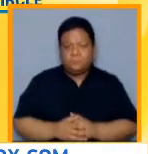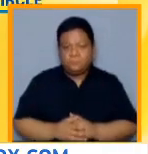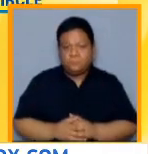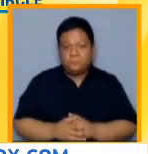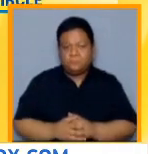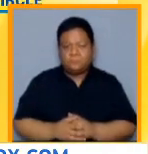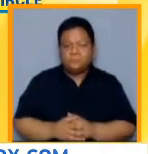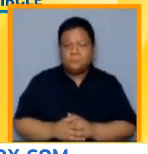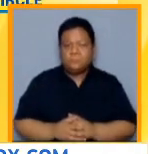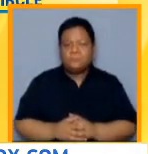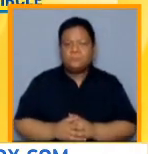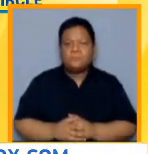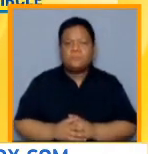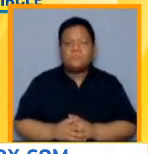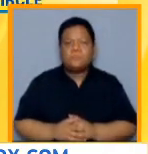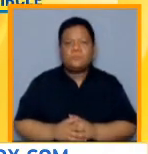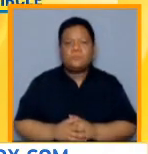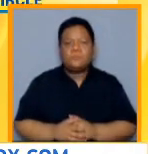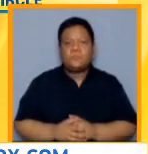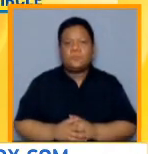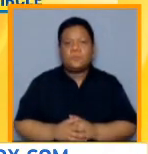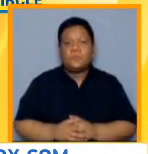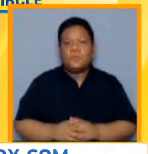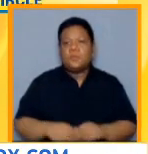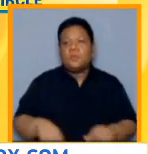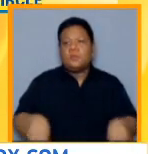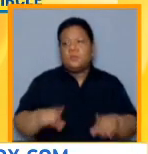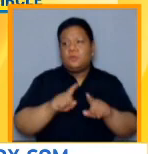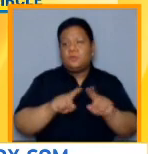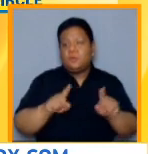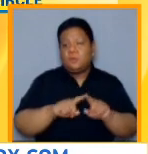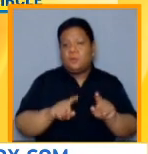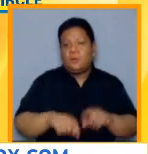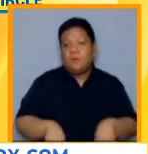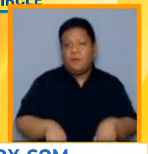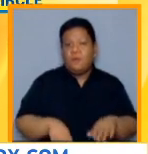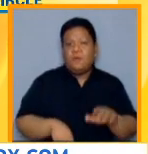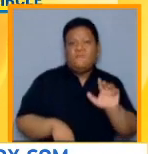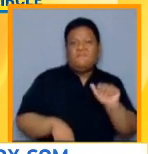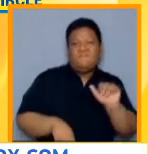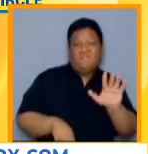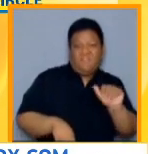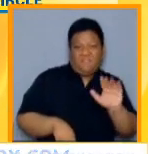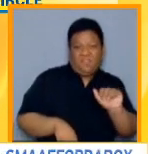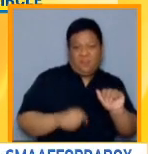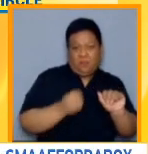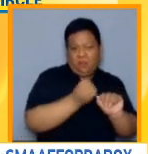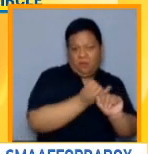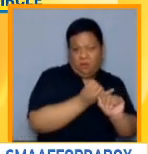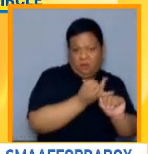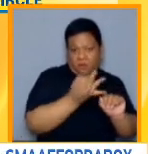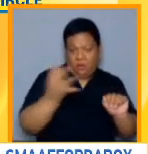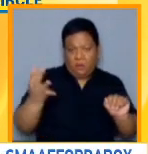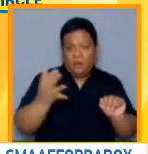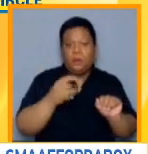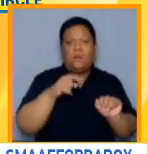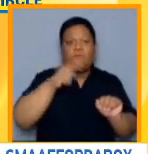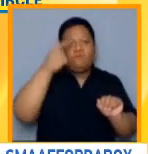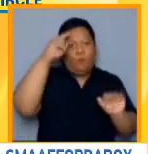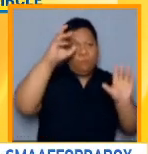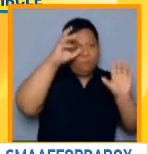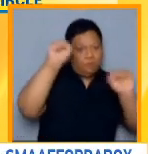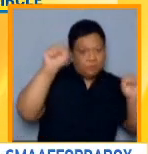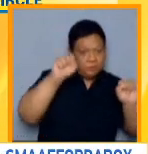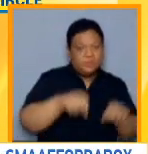15 sa pagkapangulo at 12 sa pagka-vice presidente ang nakikitang kandidatong papasok po sa balota ng eleksyon 2022. May